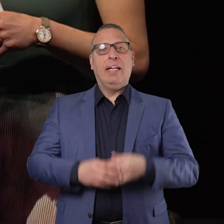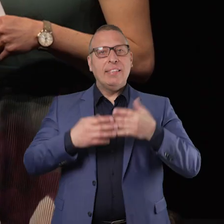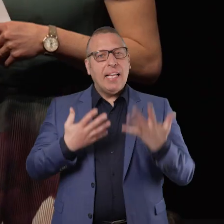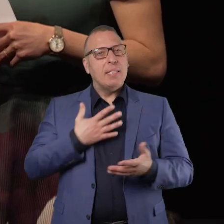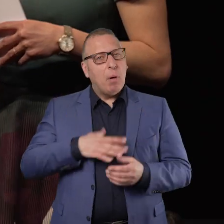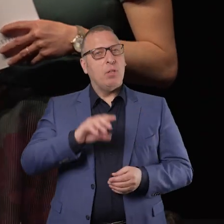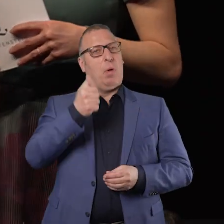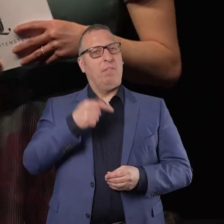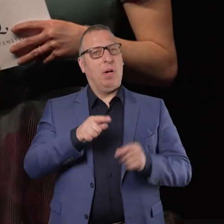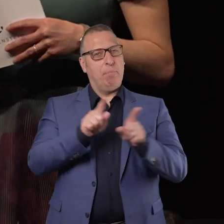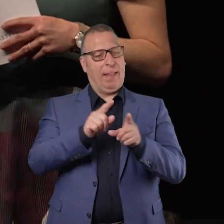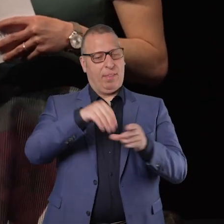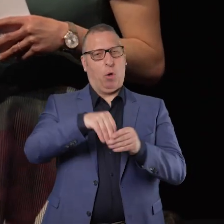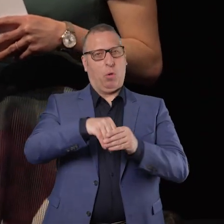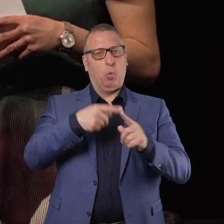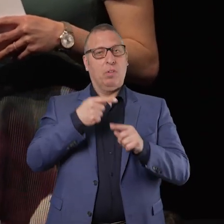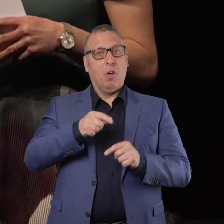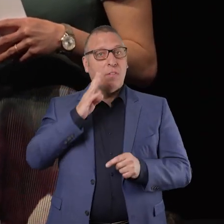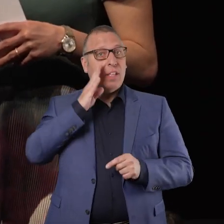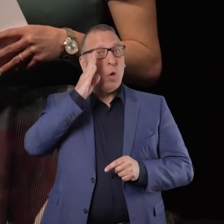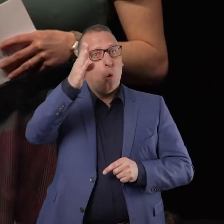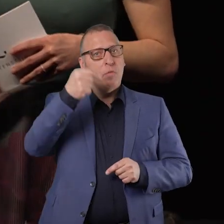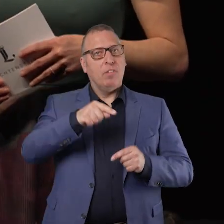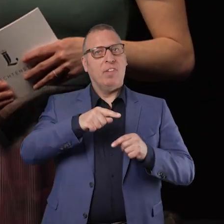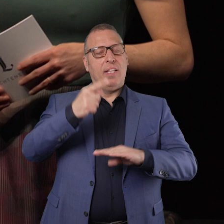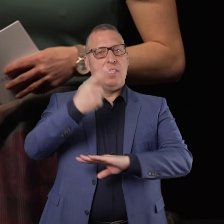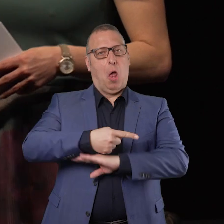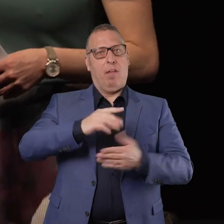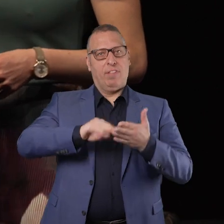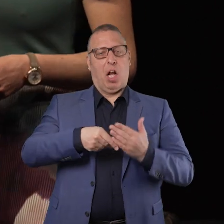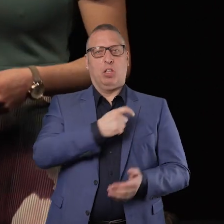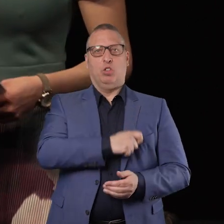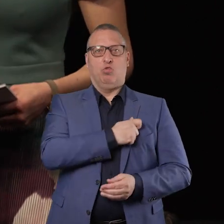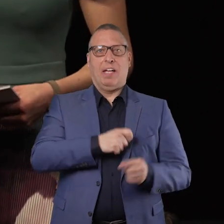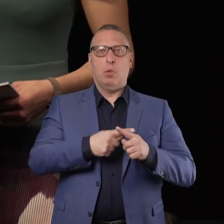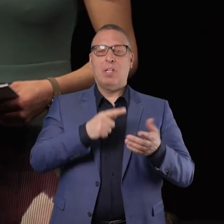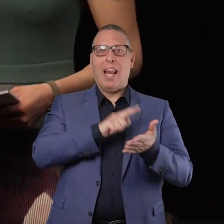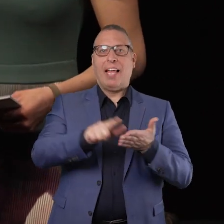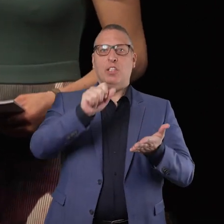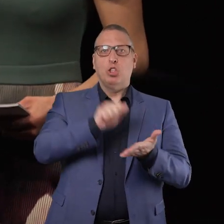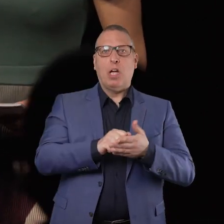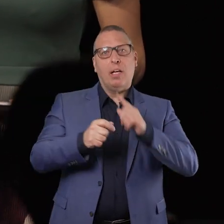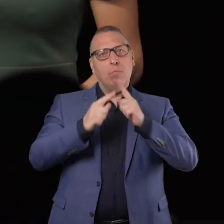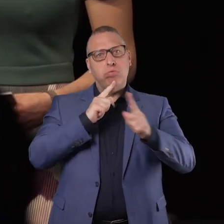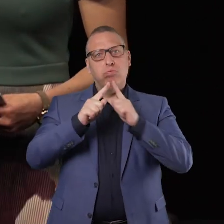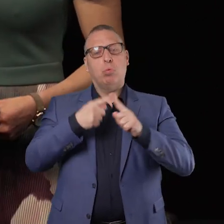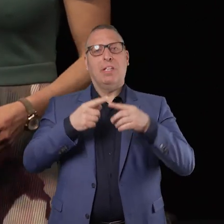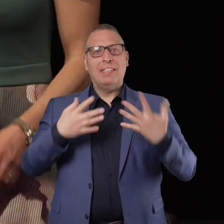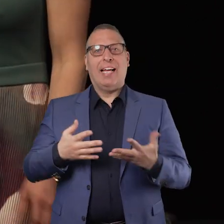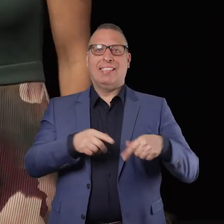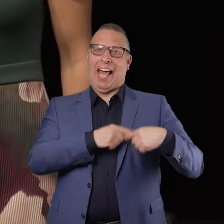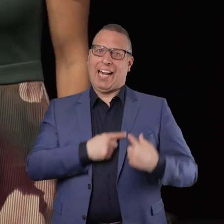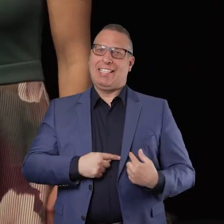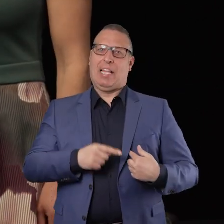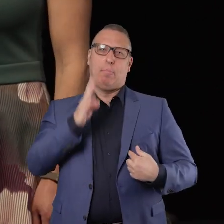Jetzt möchten wir aber zuerst über die Bedeutung und auch über die Zukunft des Zollvertrags zwischen der Schweiz und Liechtenstein reden. Und für